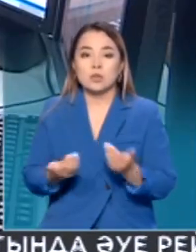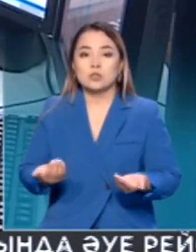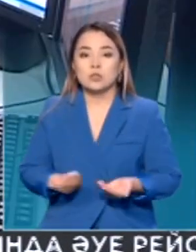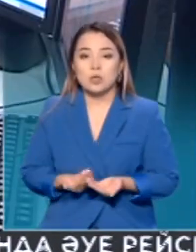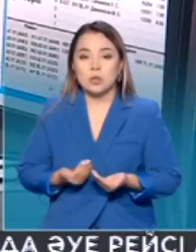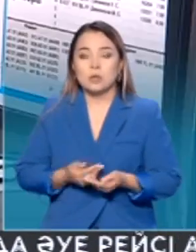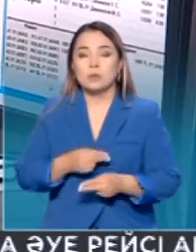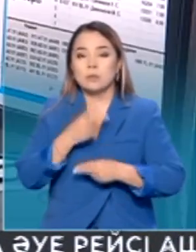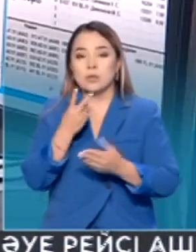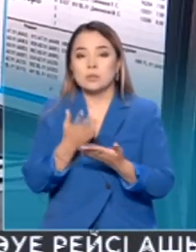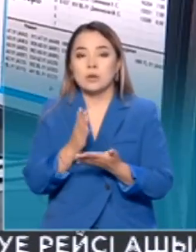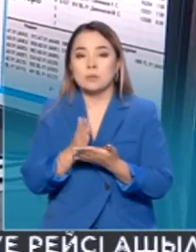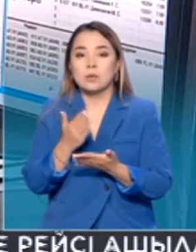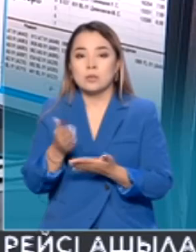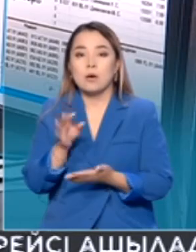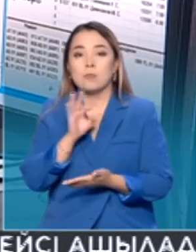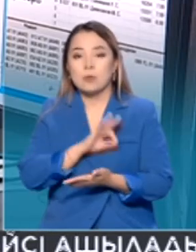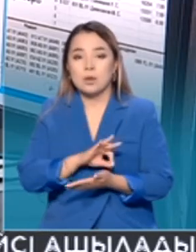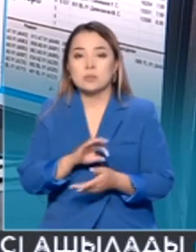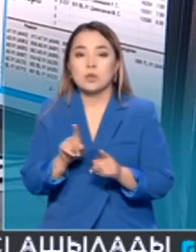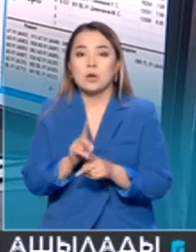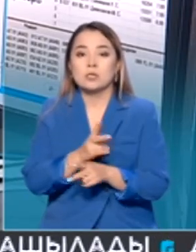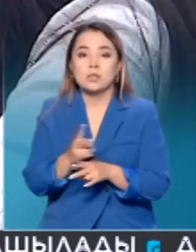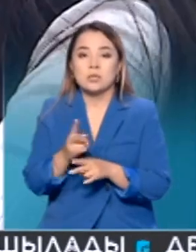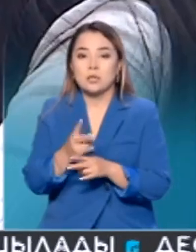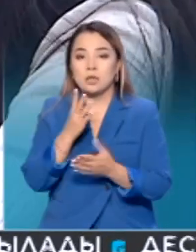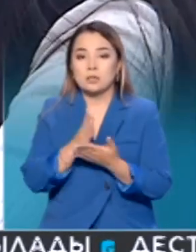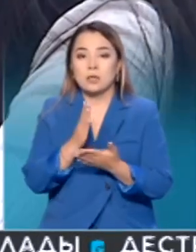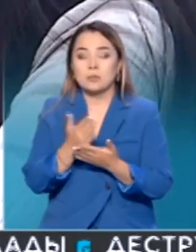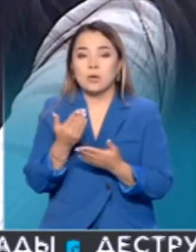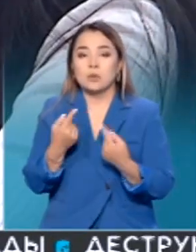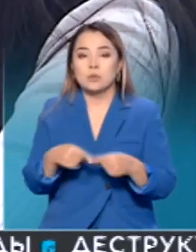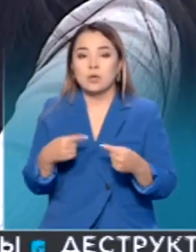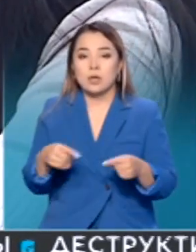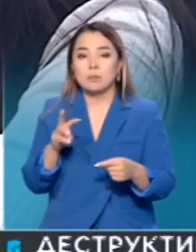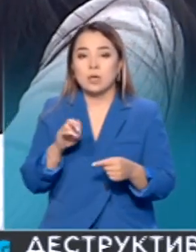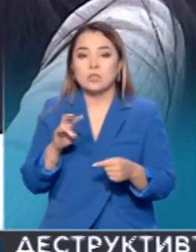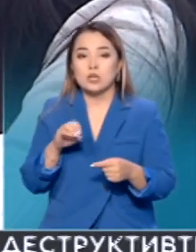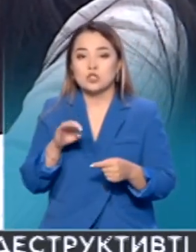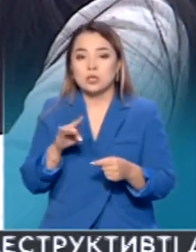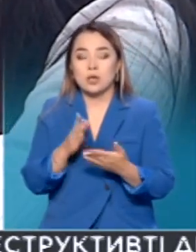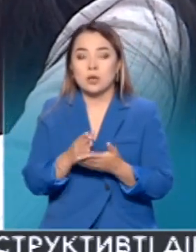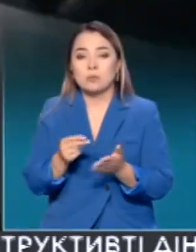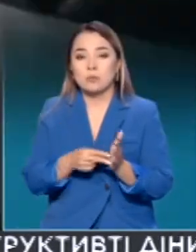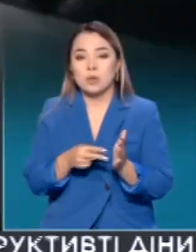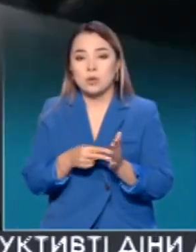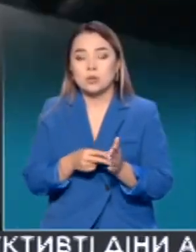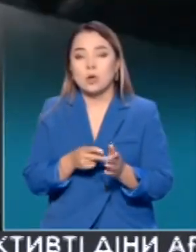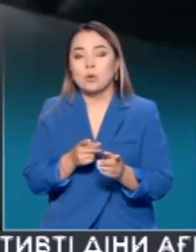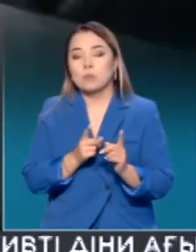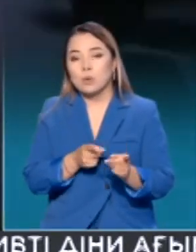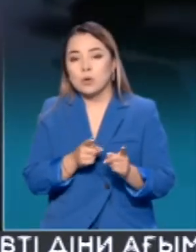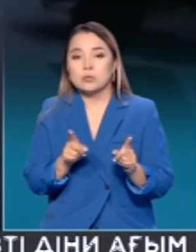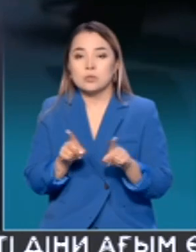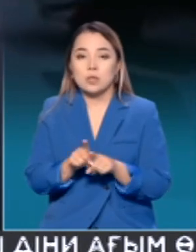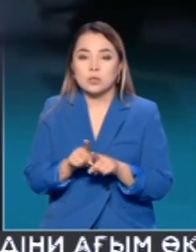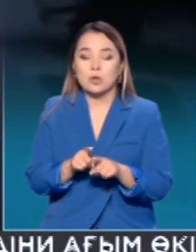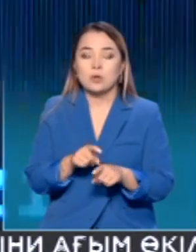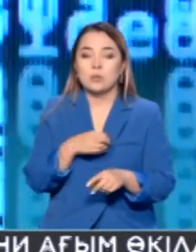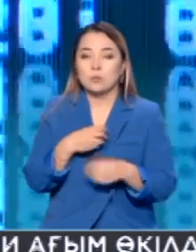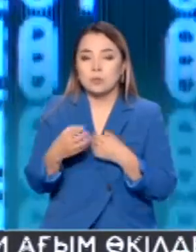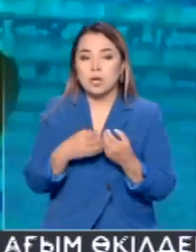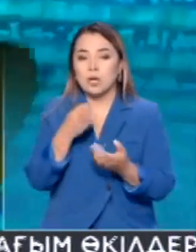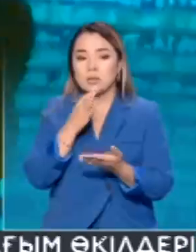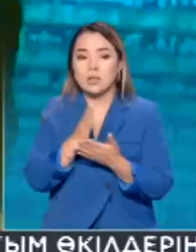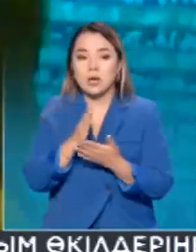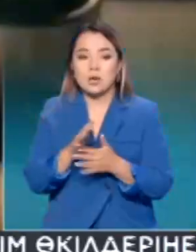тіршілігімізбен біте қайнасып жатыр. Пайдасымен қатар зияны да бар. Түрлі мессенджерлерде балаларды қорқытып, зорлық көрсету жиіледі. Өз тілімен